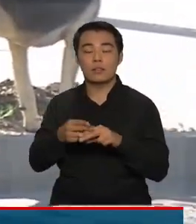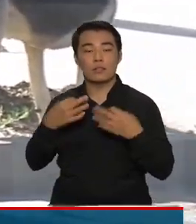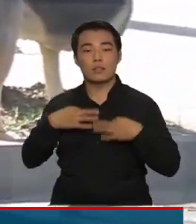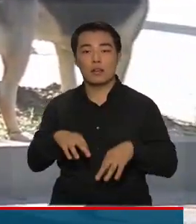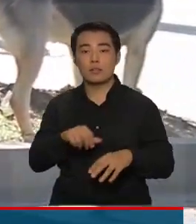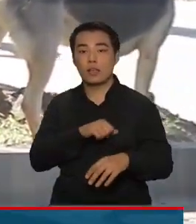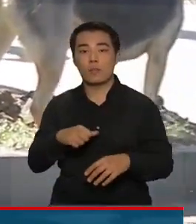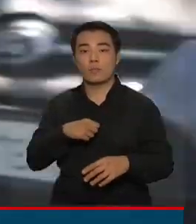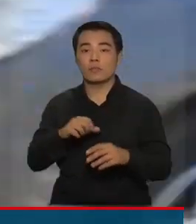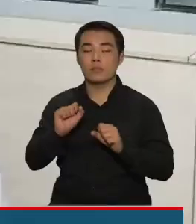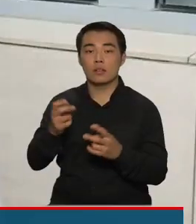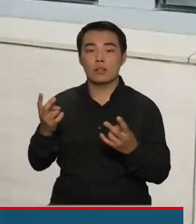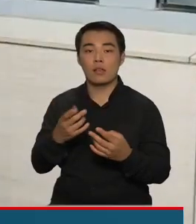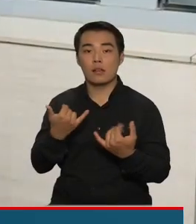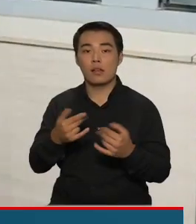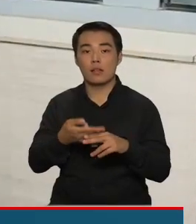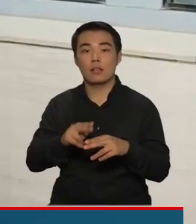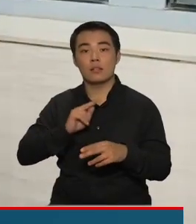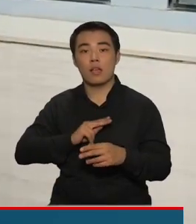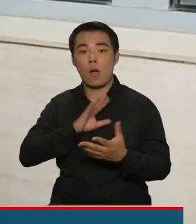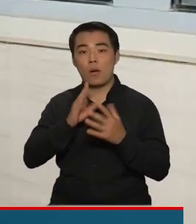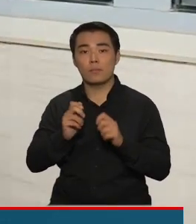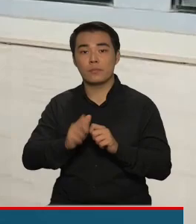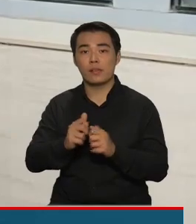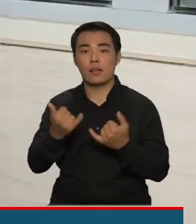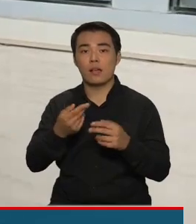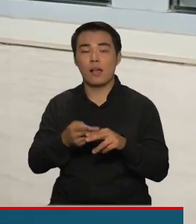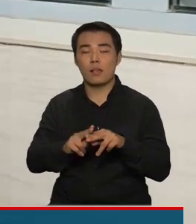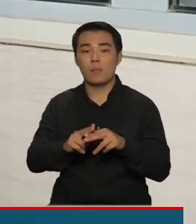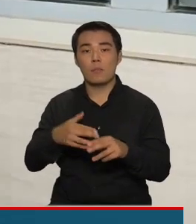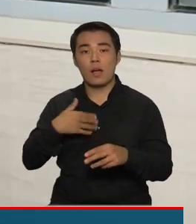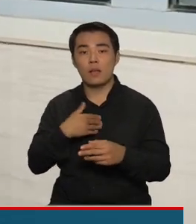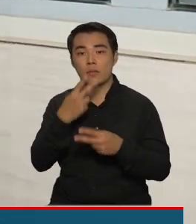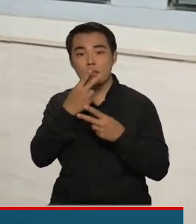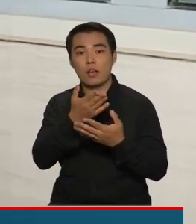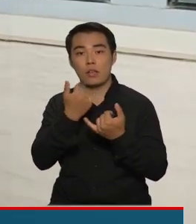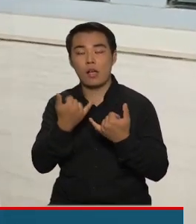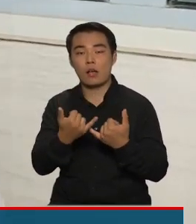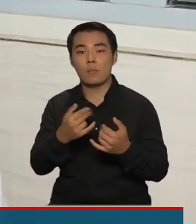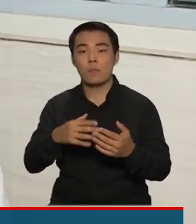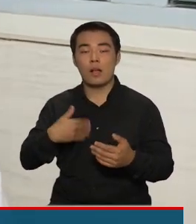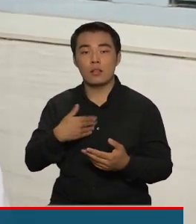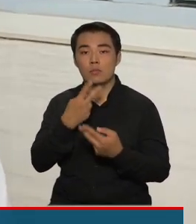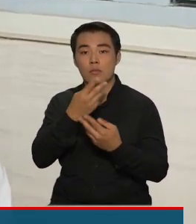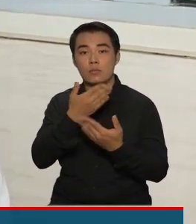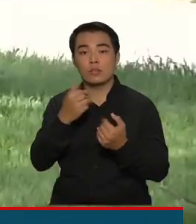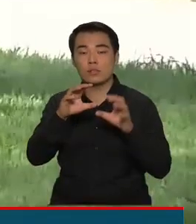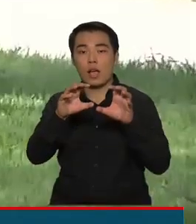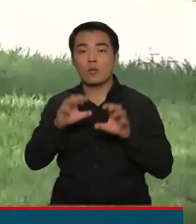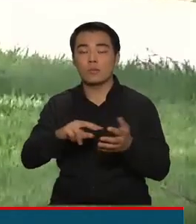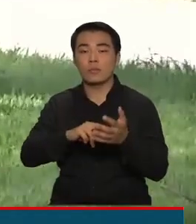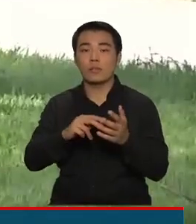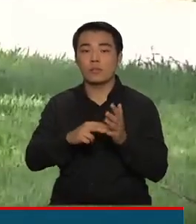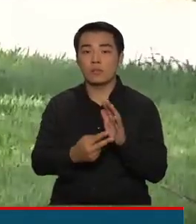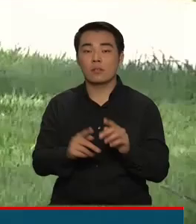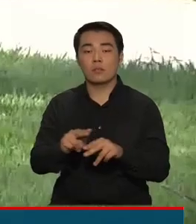алу керек деп ойлаймын. Себебі бөлініп жатқан қаражаттан ешқандай халыққа пайдасы көрінбей жатыр, нәтиже көрінбейді. Заңға өзгеріс керек.